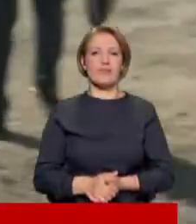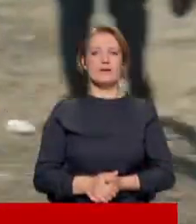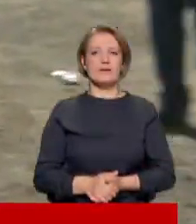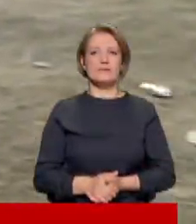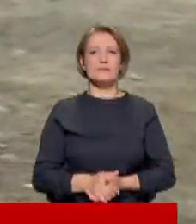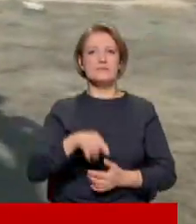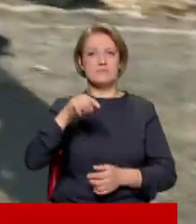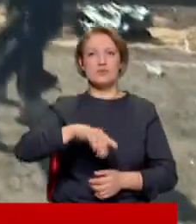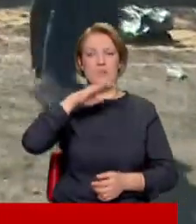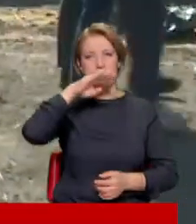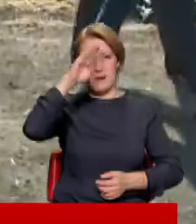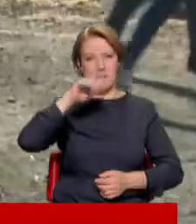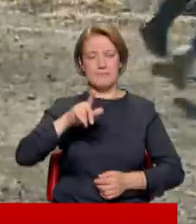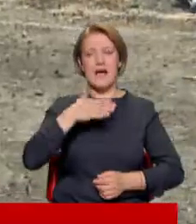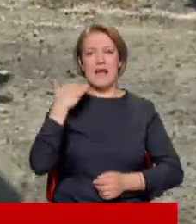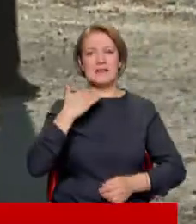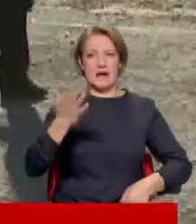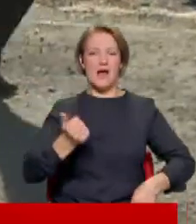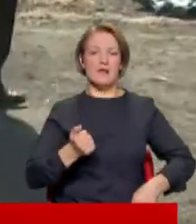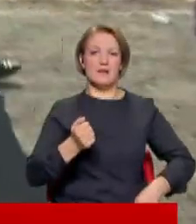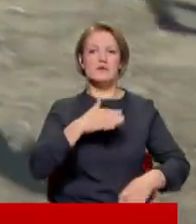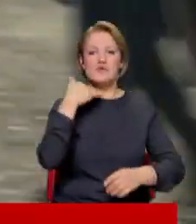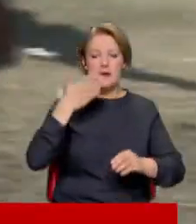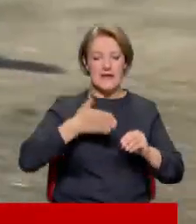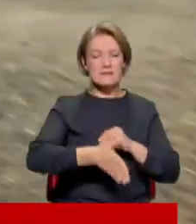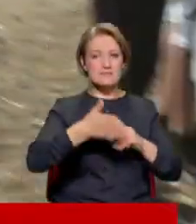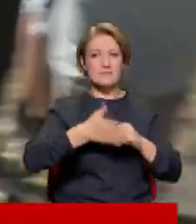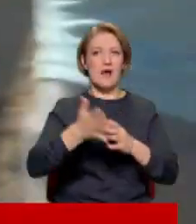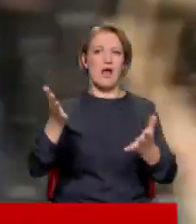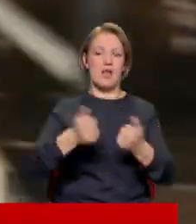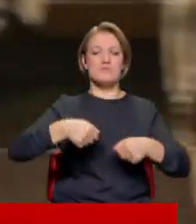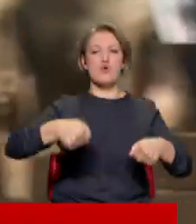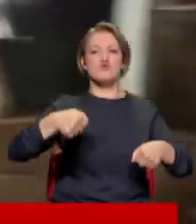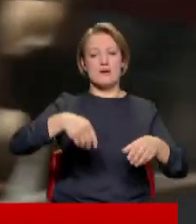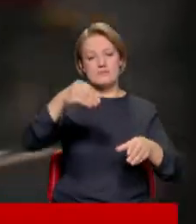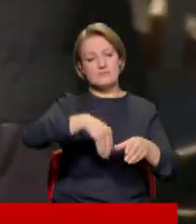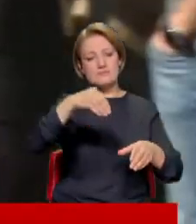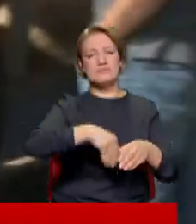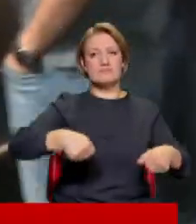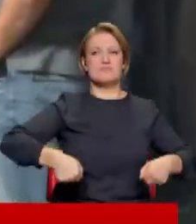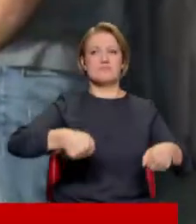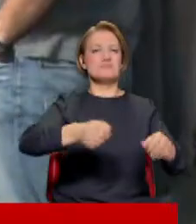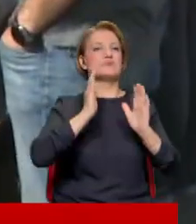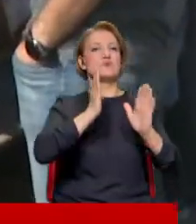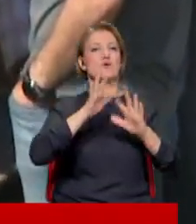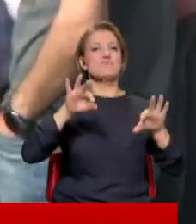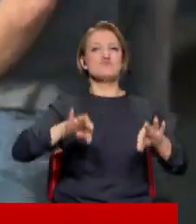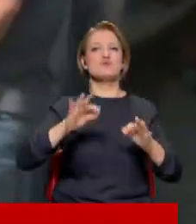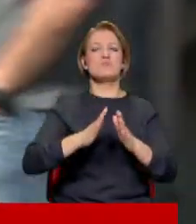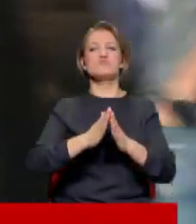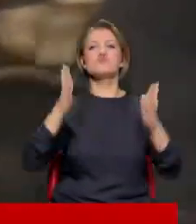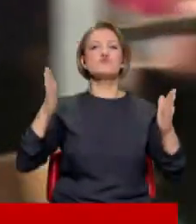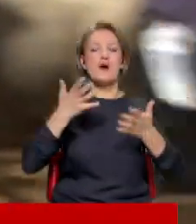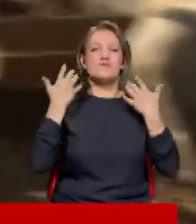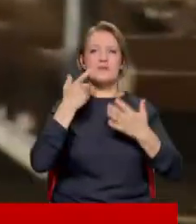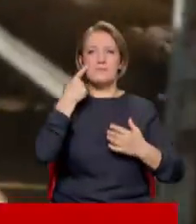Buradan bayramlık etlerini alanlar, kurbanlık etlerini alanlar poşetlere koymuş gidiyor. Yine burada şöyle büyük başlara da